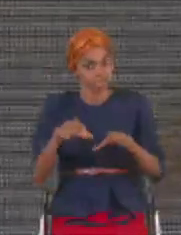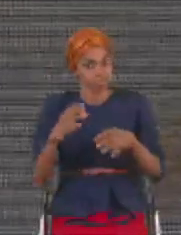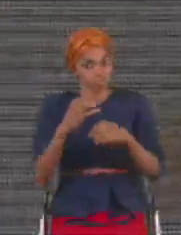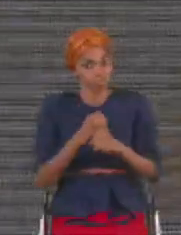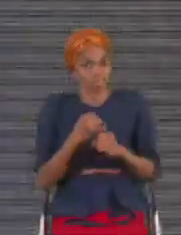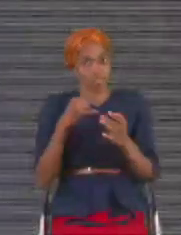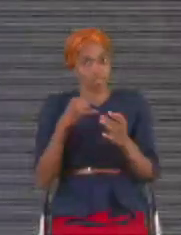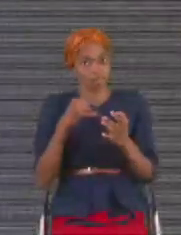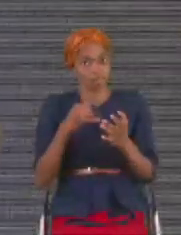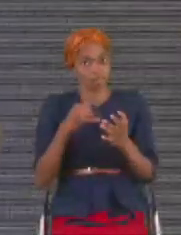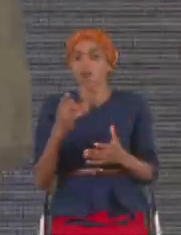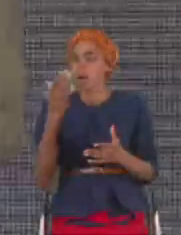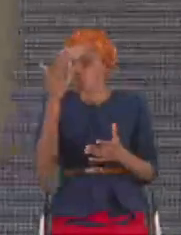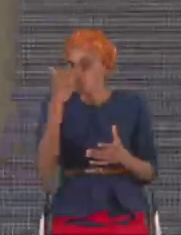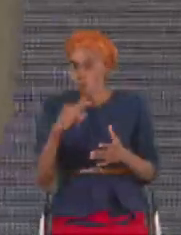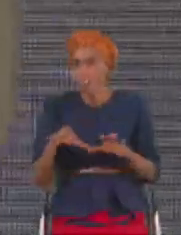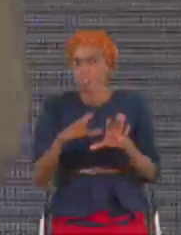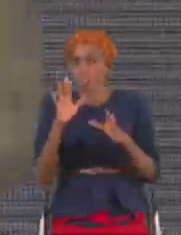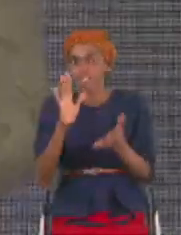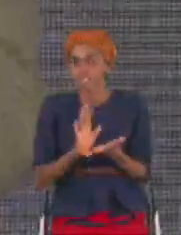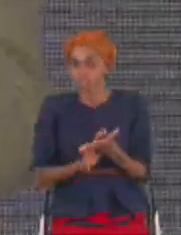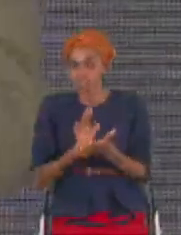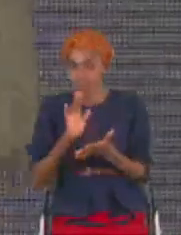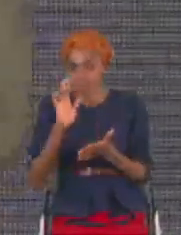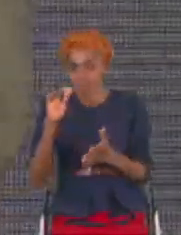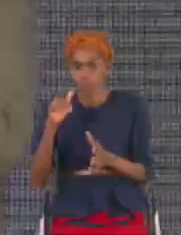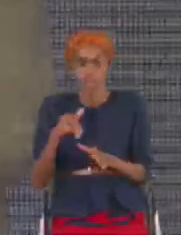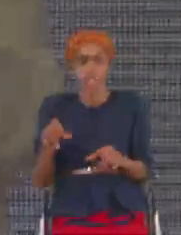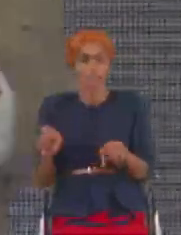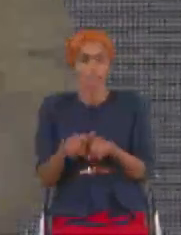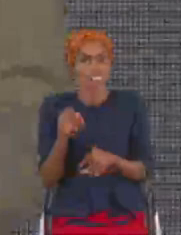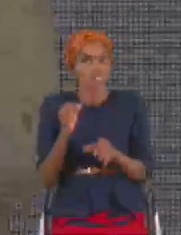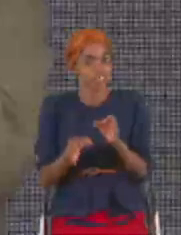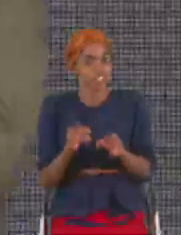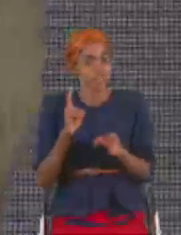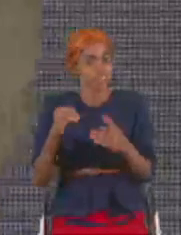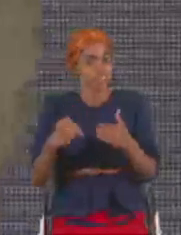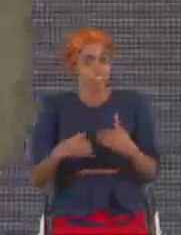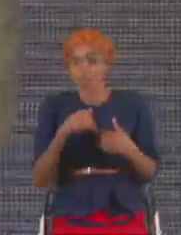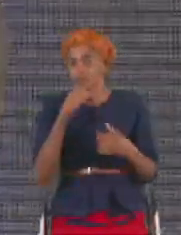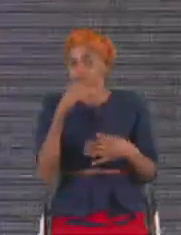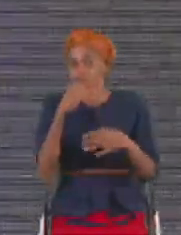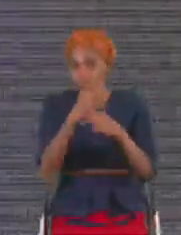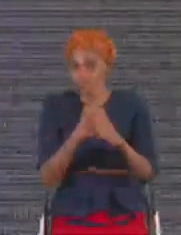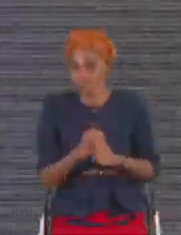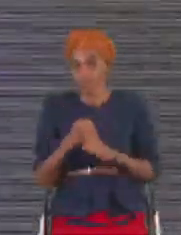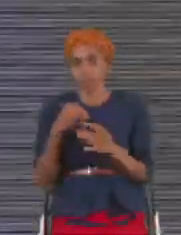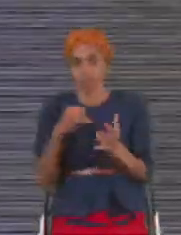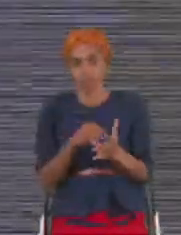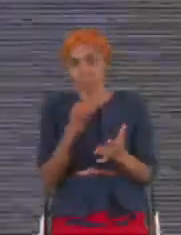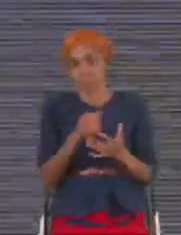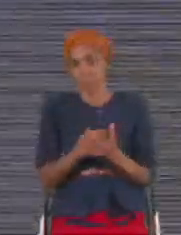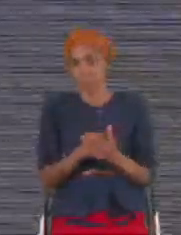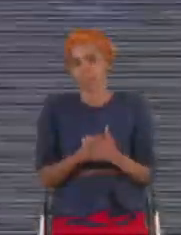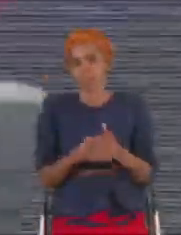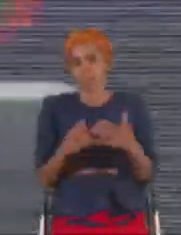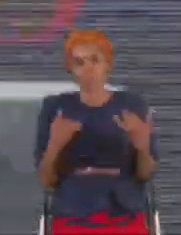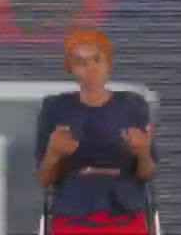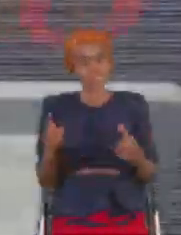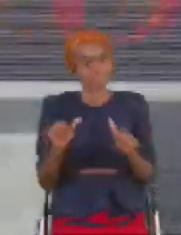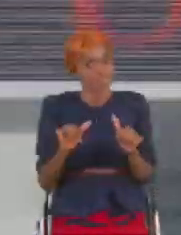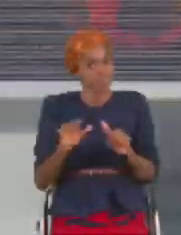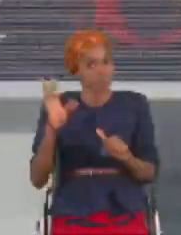ainsi tu l'a reçue pourquoi te glorifie tu comme si tu ne l'avez pas reçu la